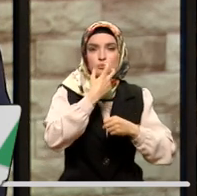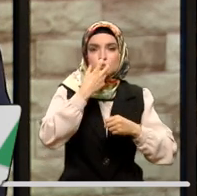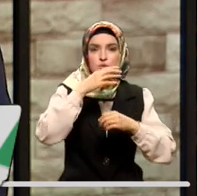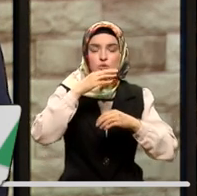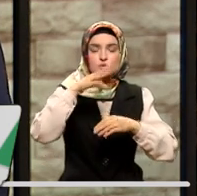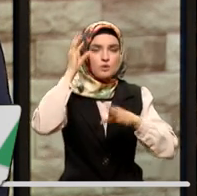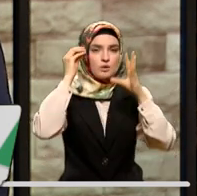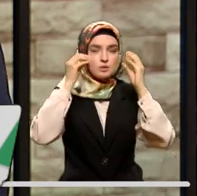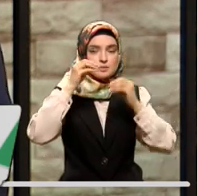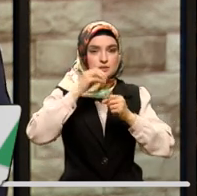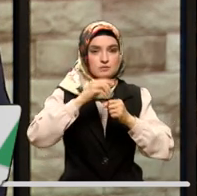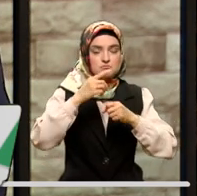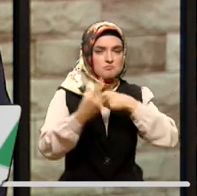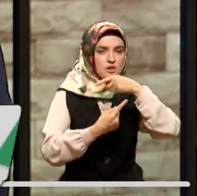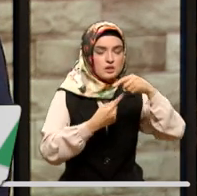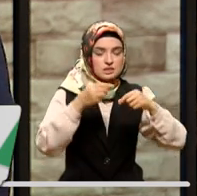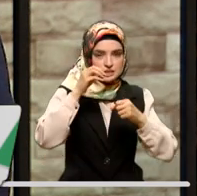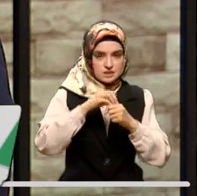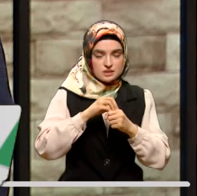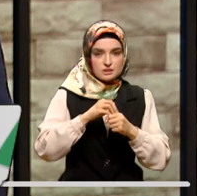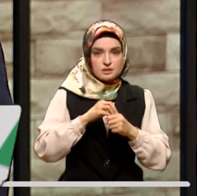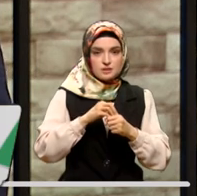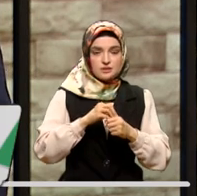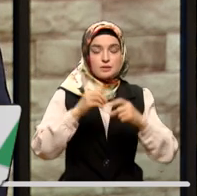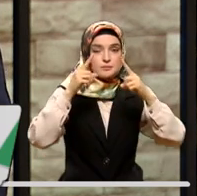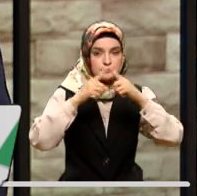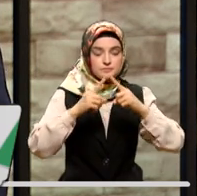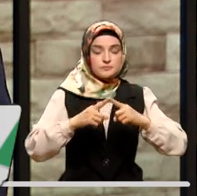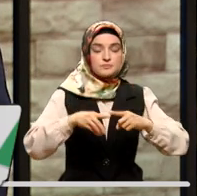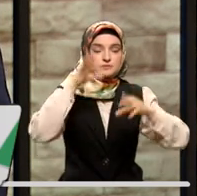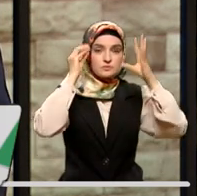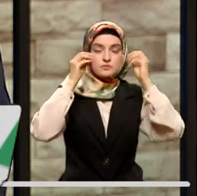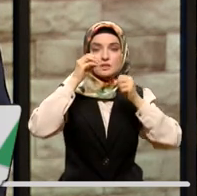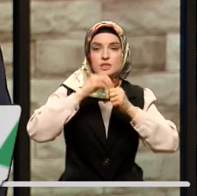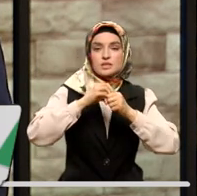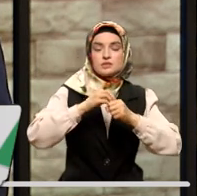hangi enstrüman çalabilir bir arayışın içerisindeyiz. Yani matematik öğrensin, yaz işte